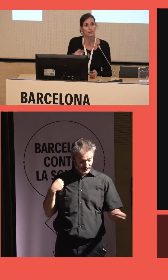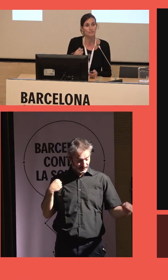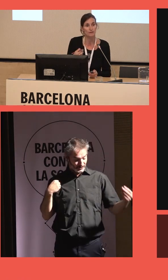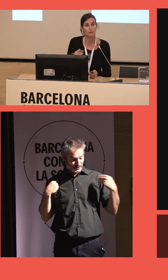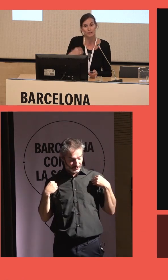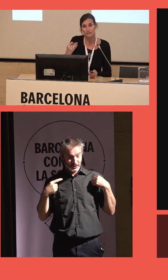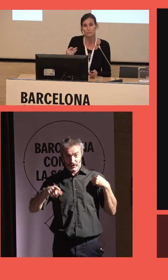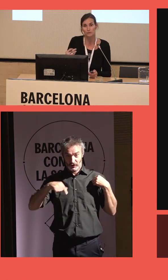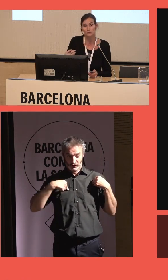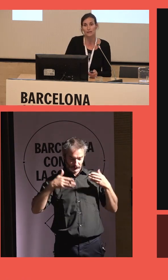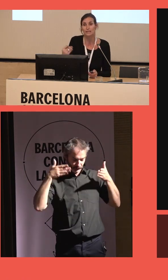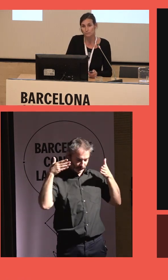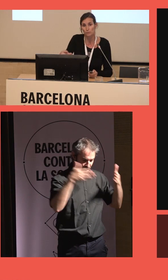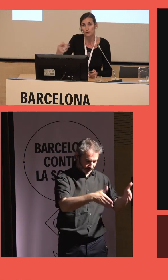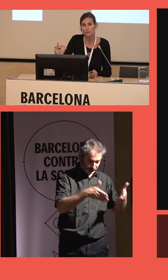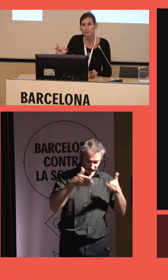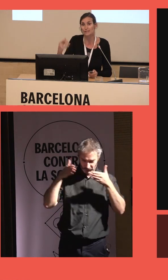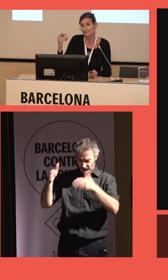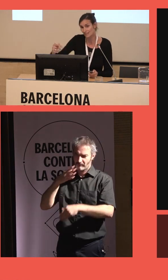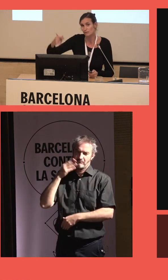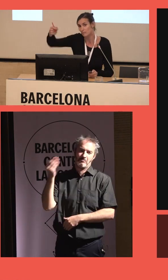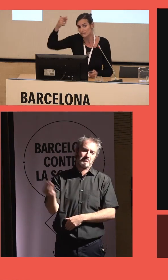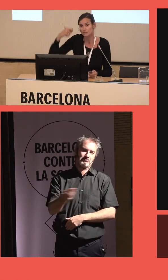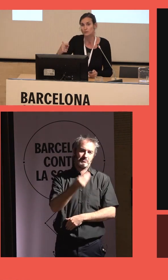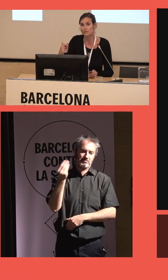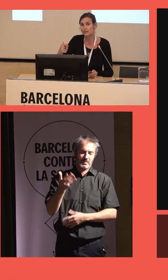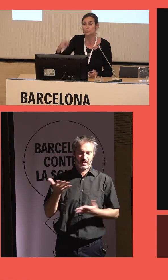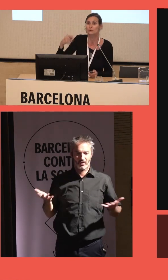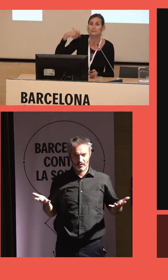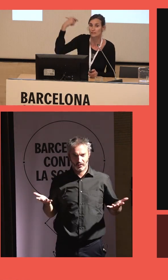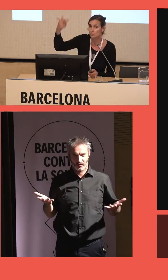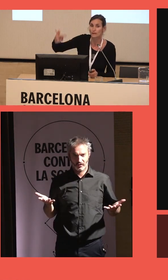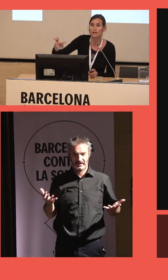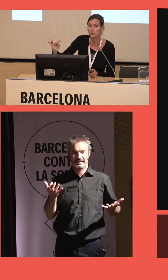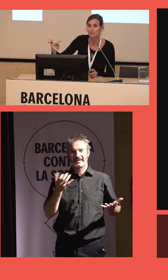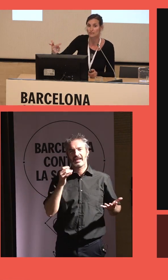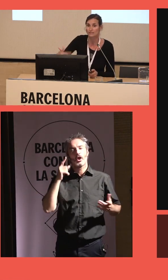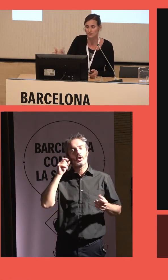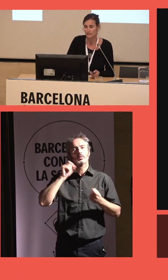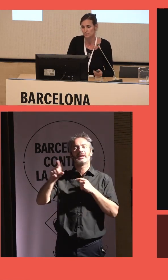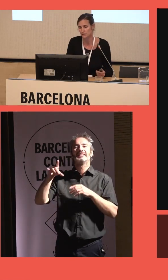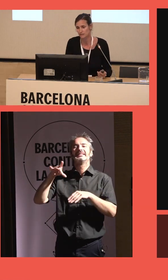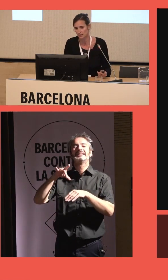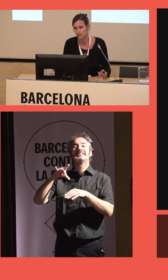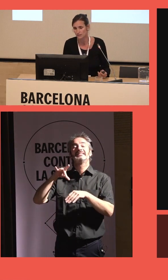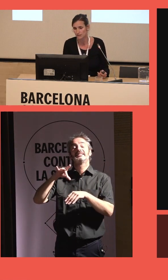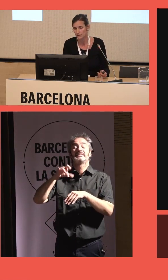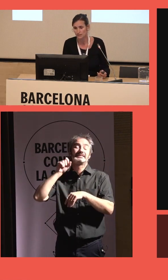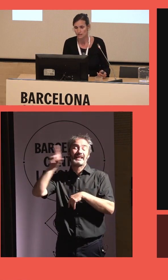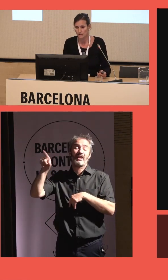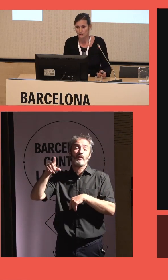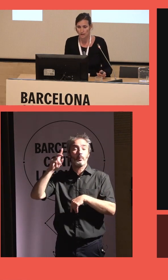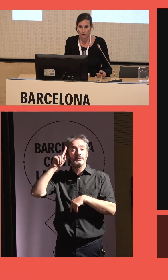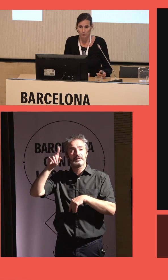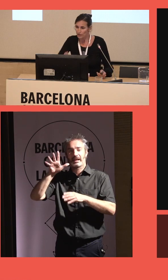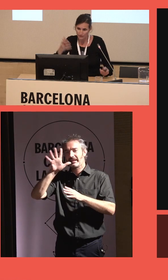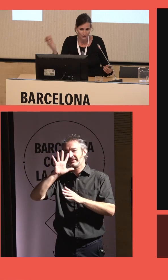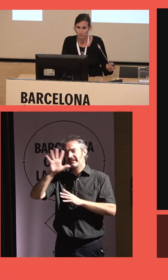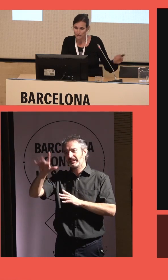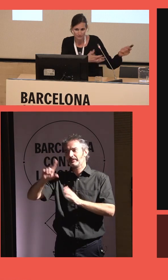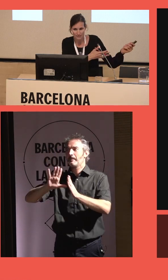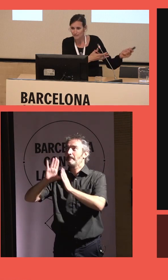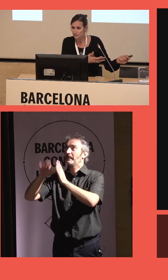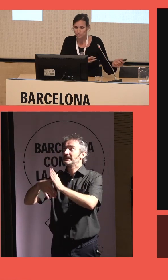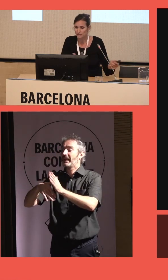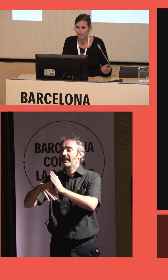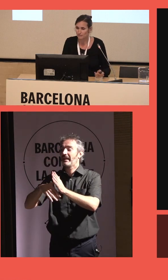intervenció que podem fer amb aquesta persona és molt millor que si rebem aquesta notificació quan s'està truquant a la policia cinc anys més tard bueno els